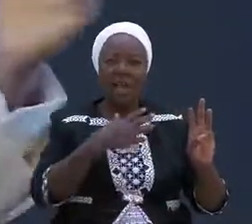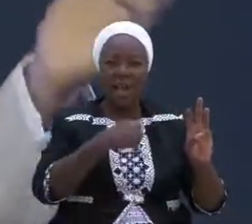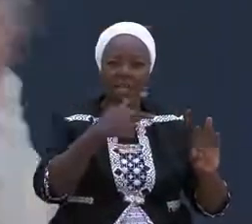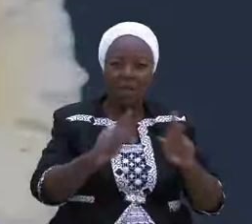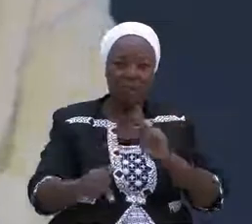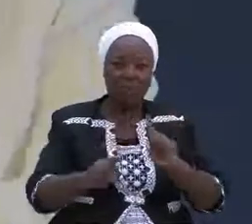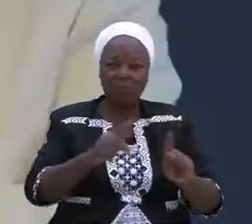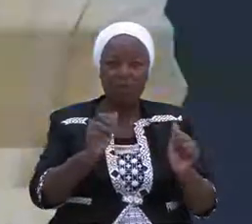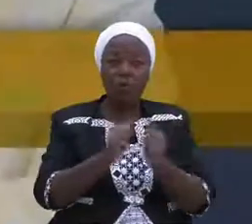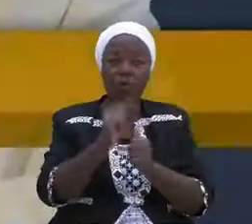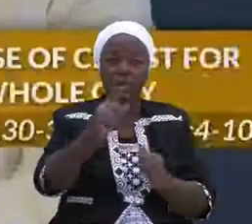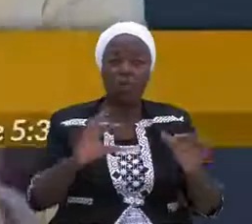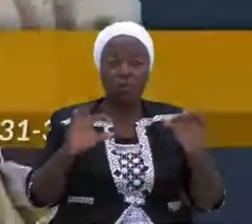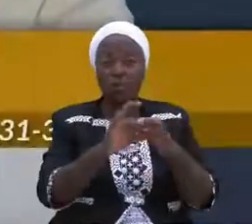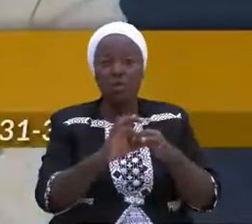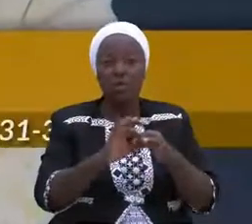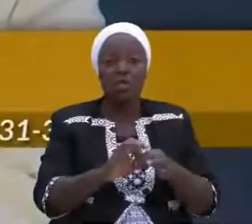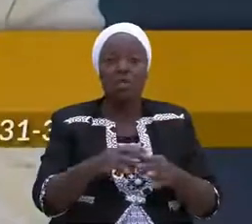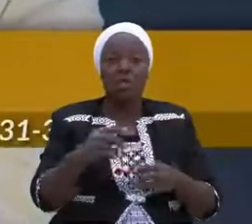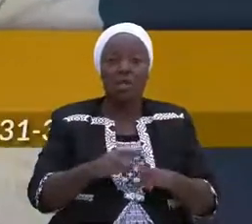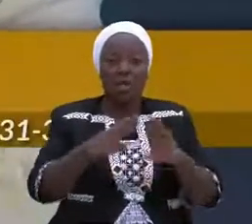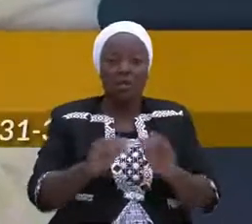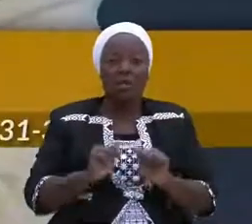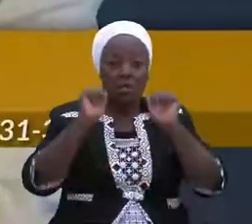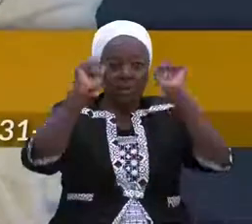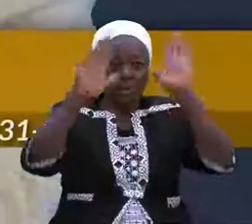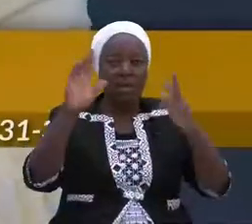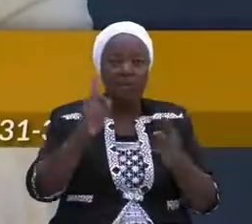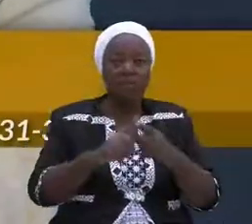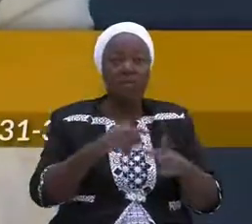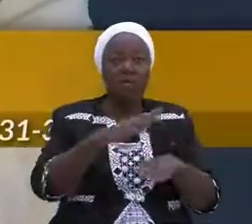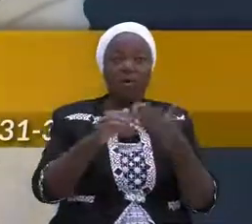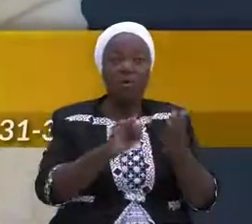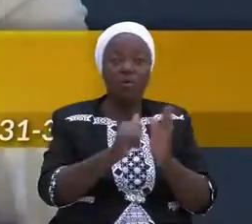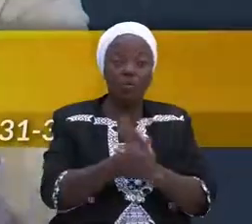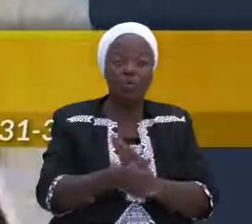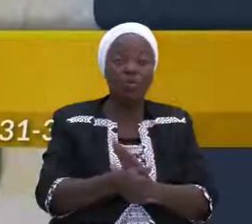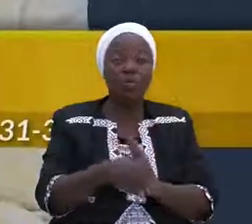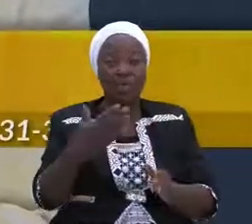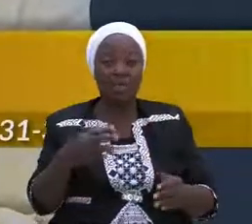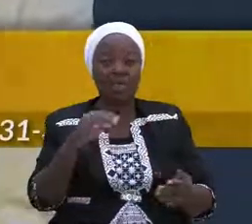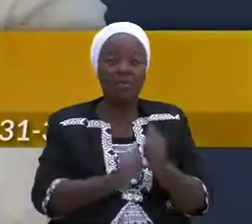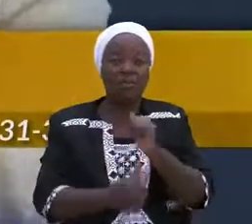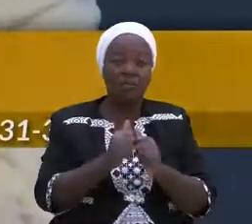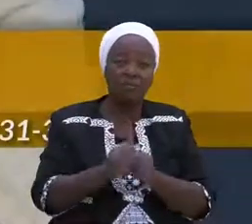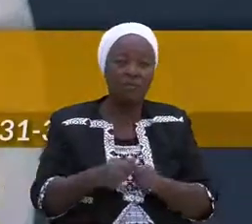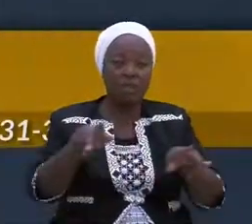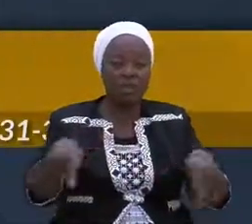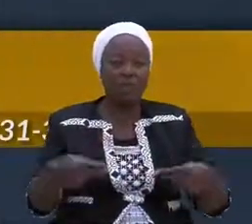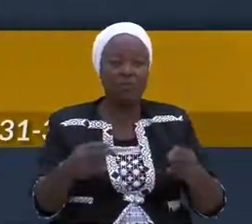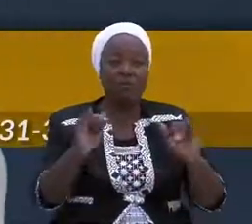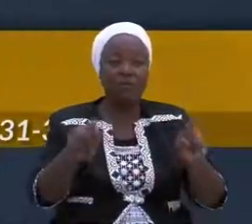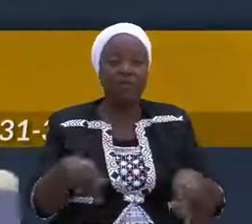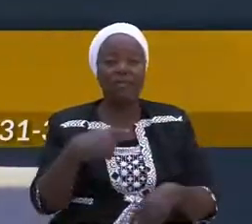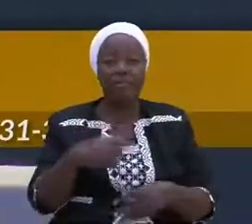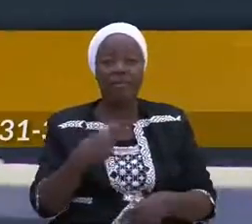Les foules tout entières étaient attentives à ce que disait Philippe.